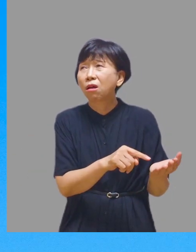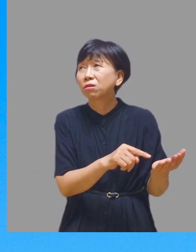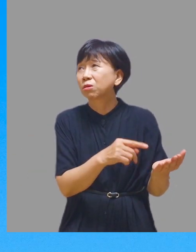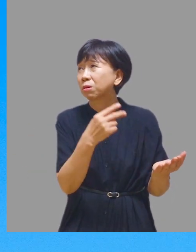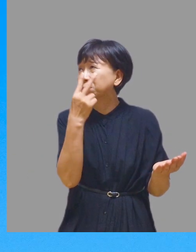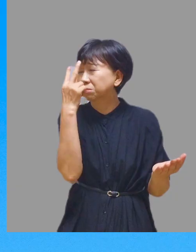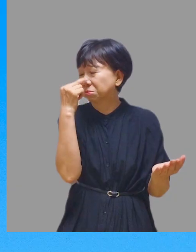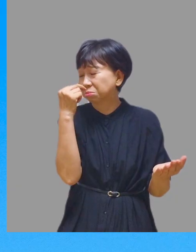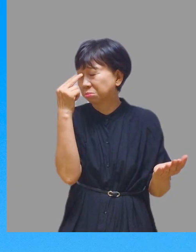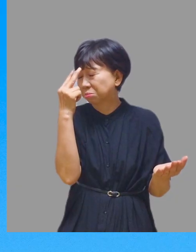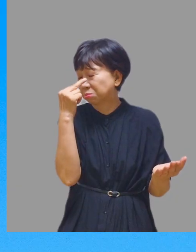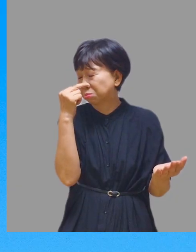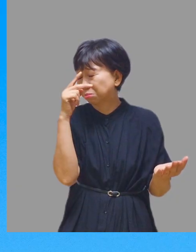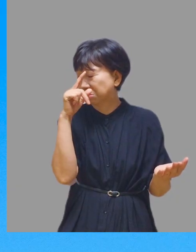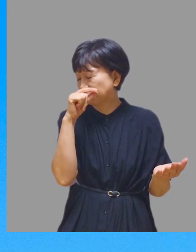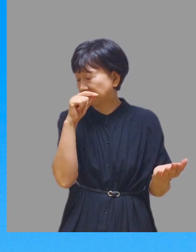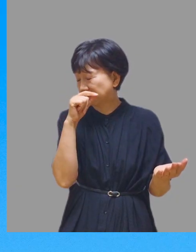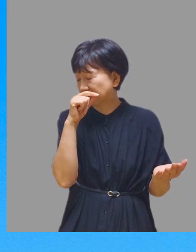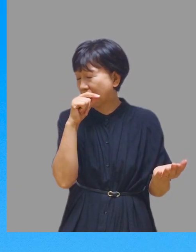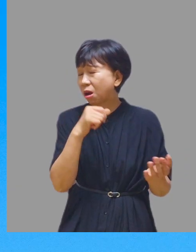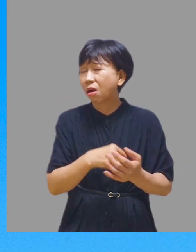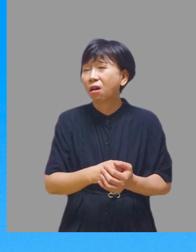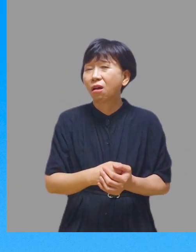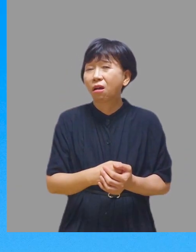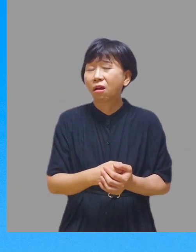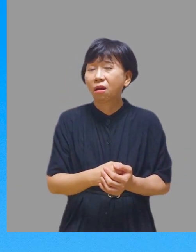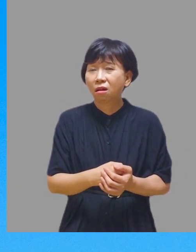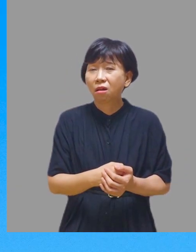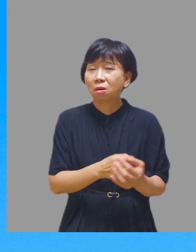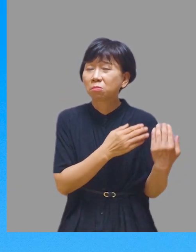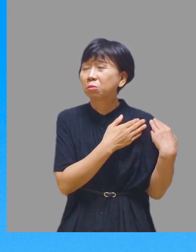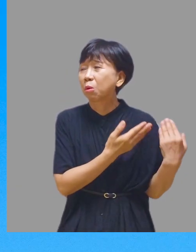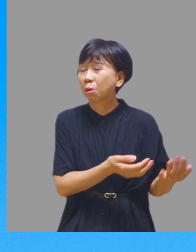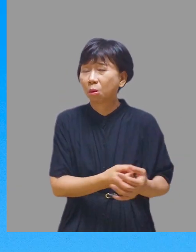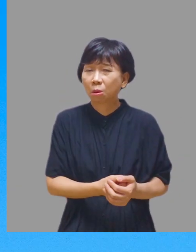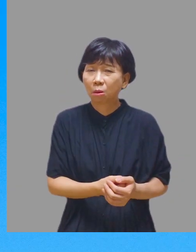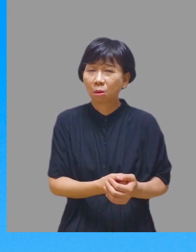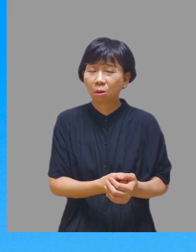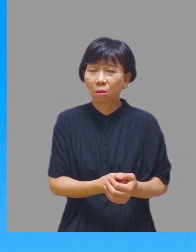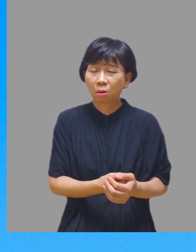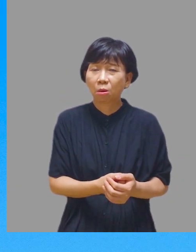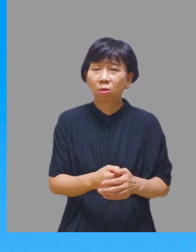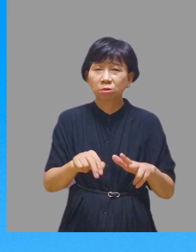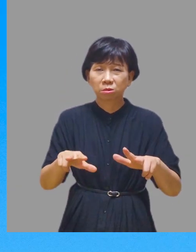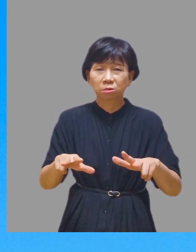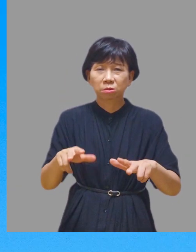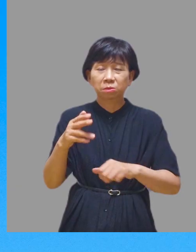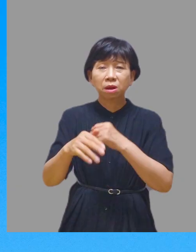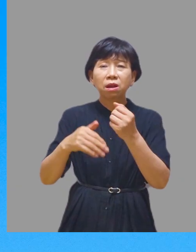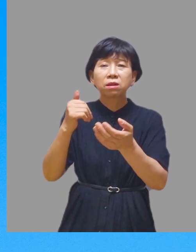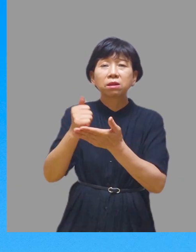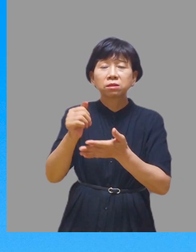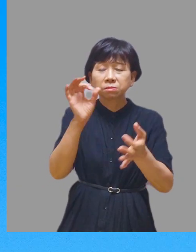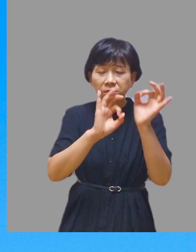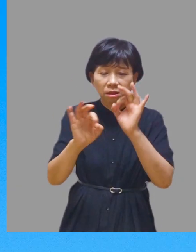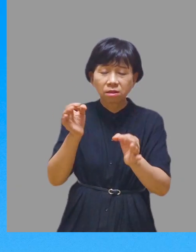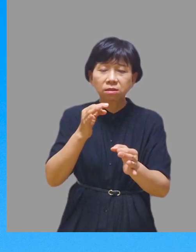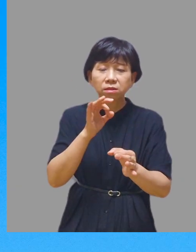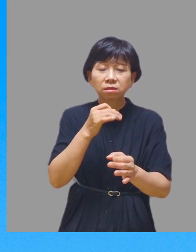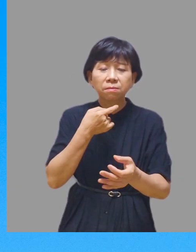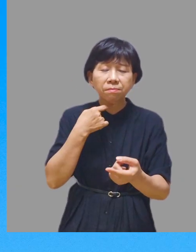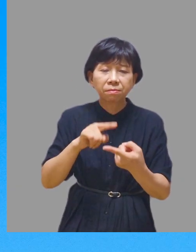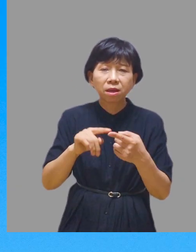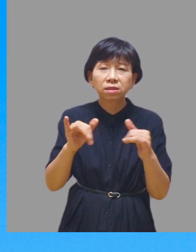자신과 상관없는 일처럼 외면하는 현실인 겁니다. 성도 여러분, 하나님이 지금 찾으시는 사람은요, 무너진